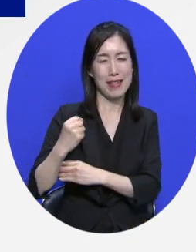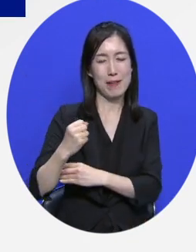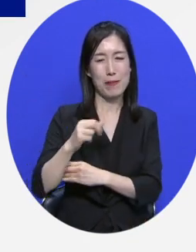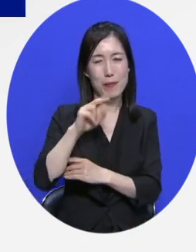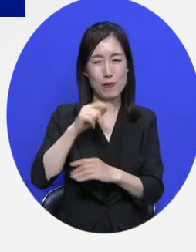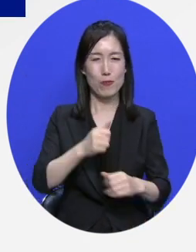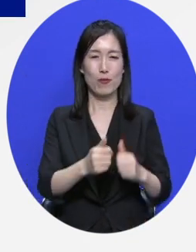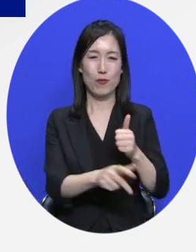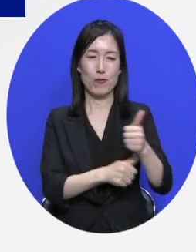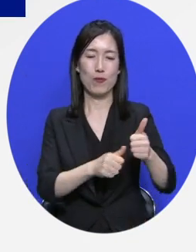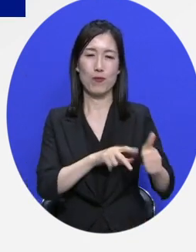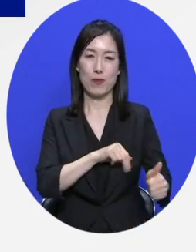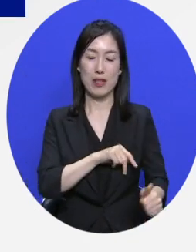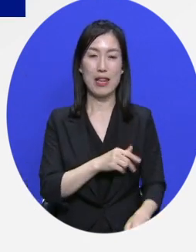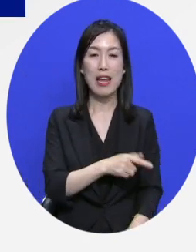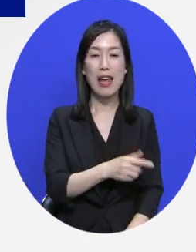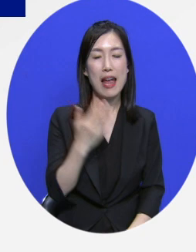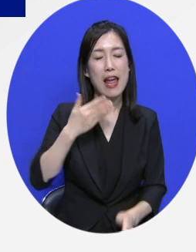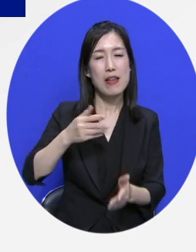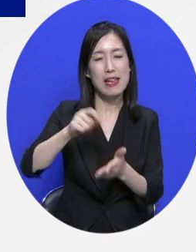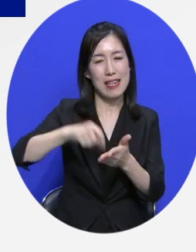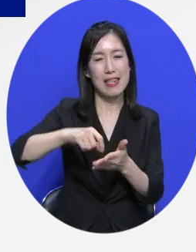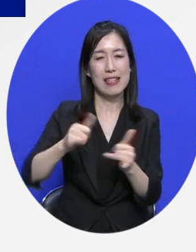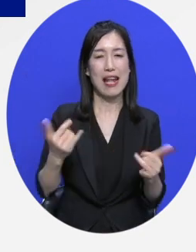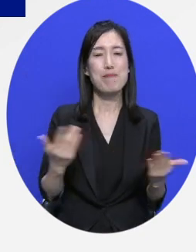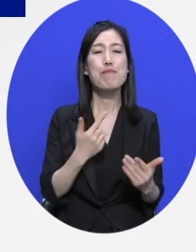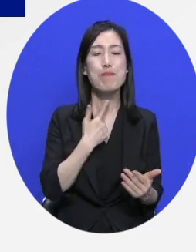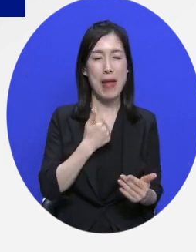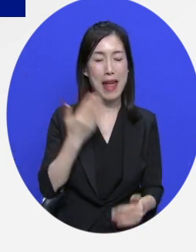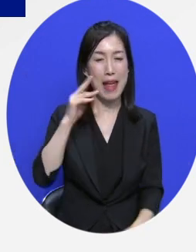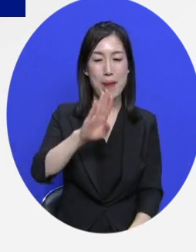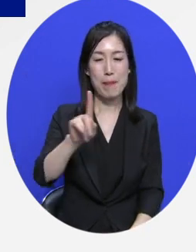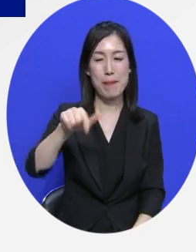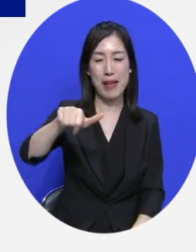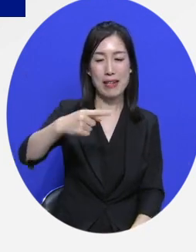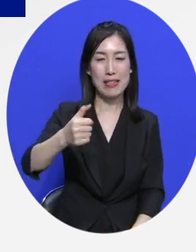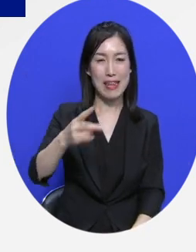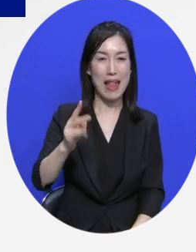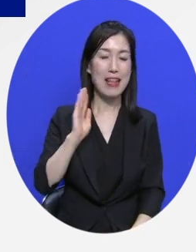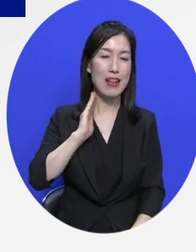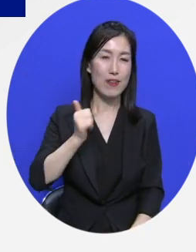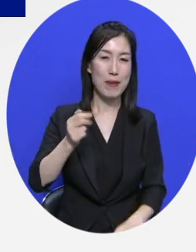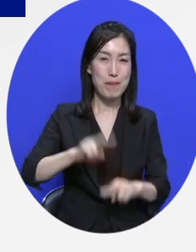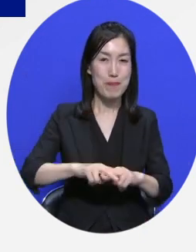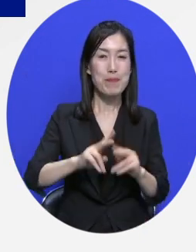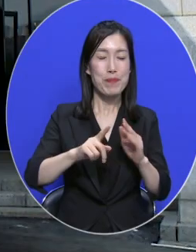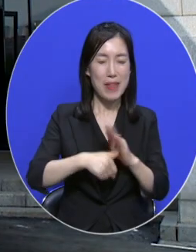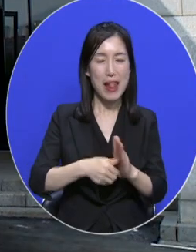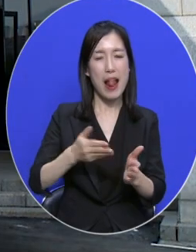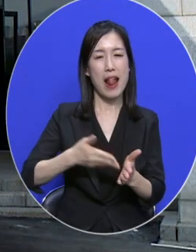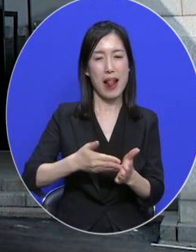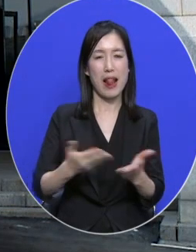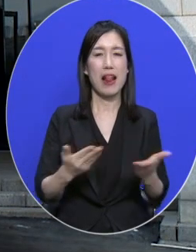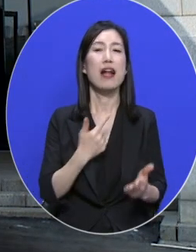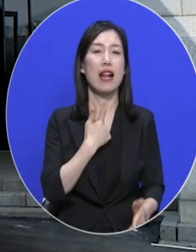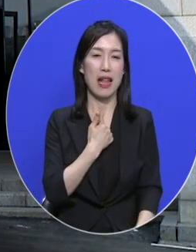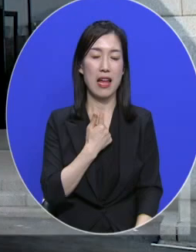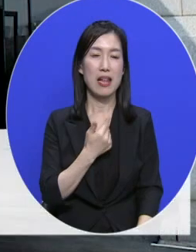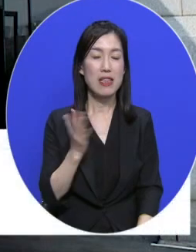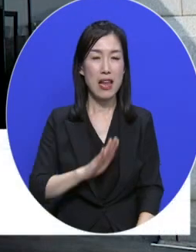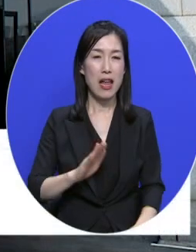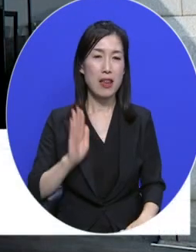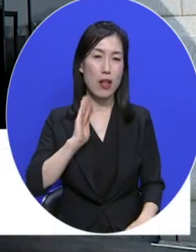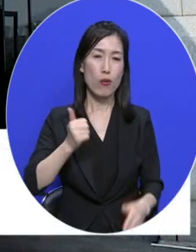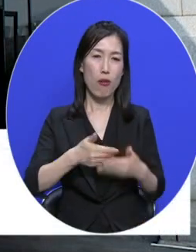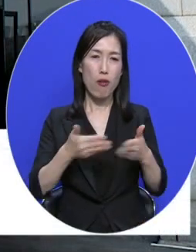지명했습니다. 김 후보자는 언론인 출신으로 과거 박근혜 정부에서 청와대 대변인 등을 역임했습니다. 대통령실은 다만